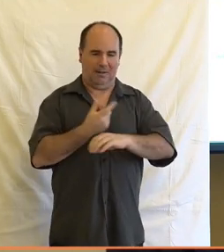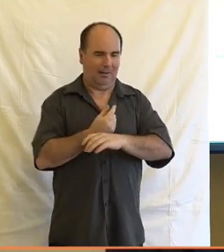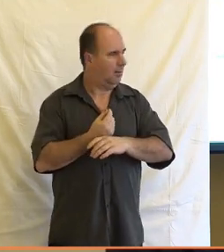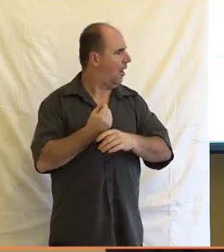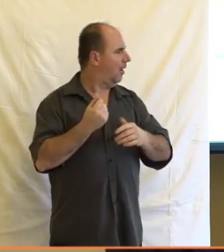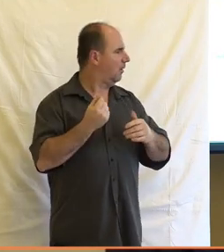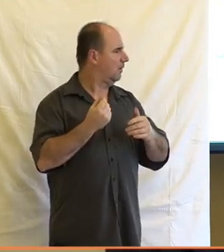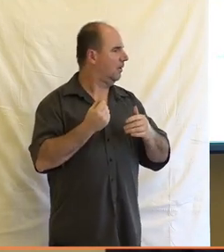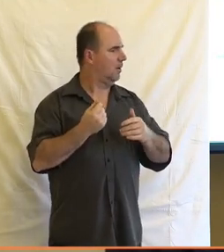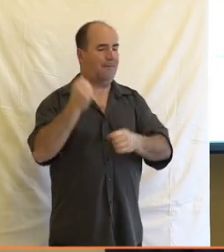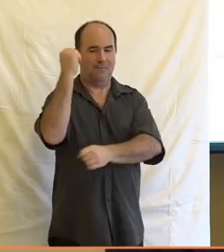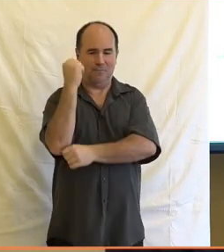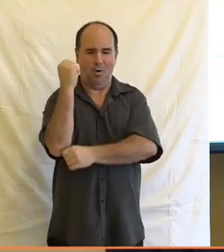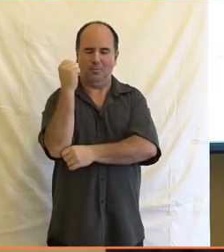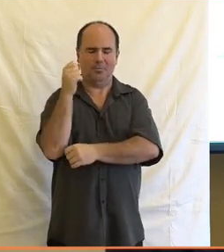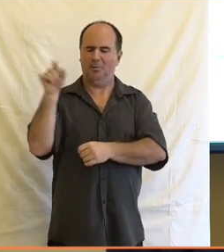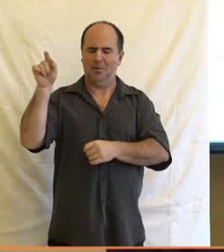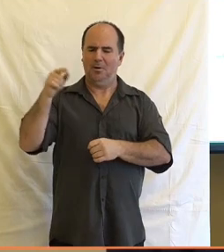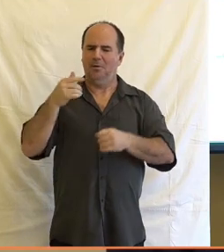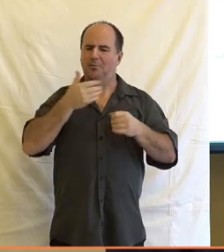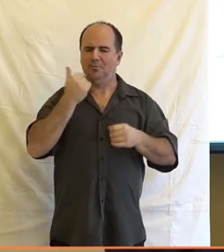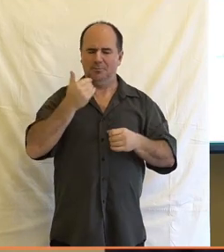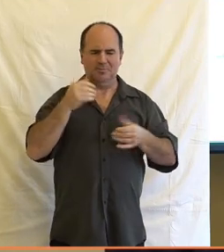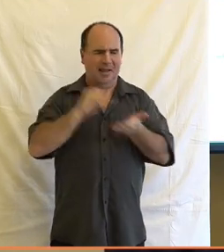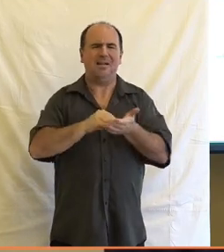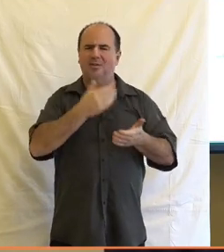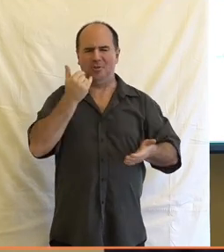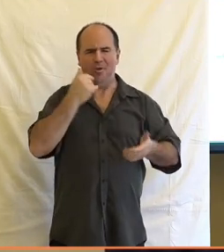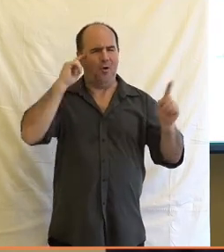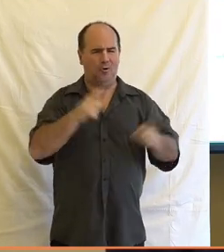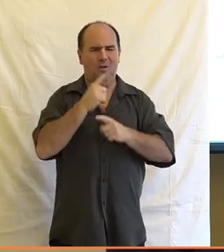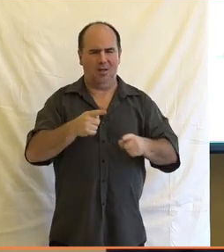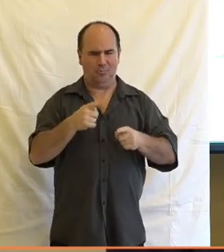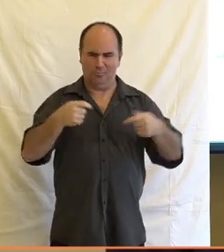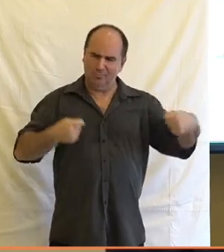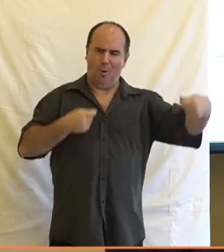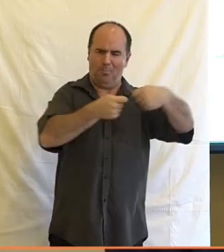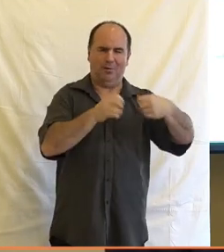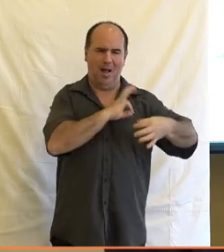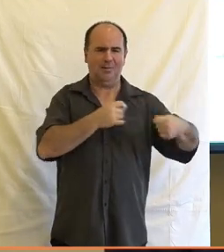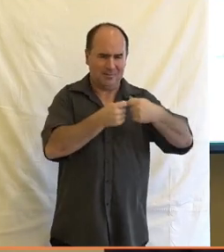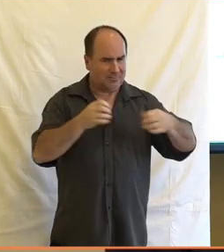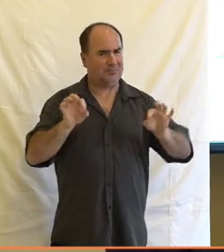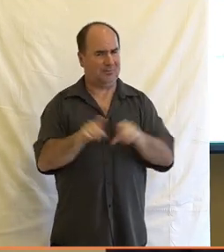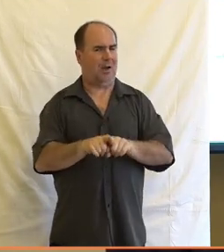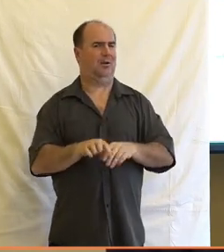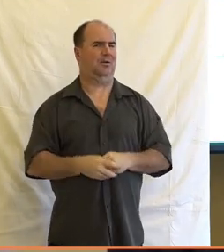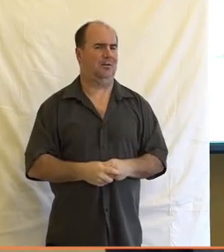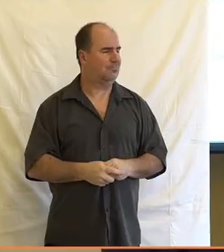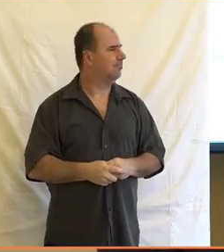s Nadačním fondem Českého rozhlasu. Takže těch aktivit je celá řada a v kostce bych je představil asi